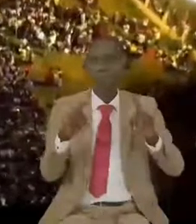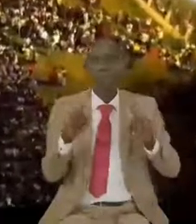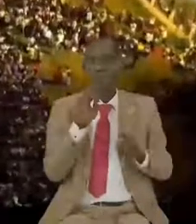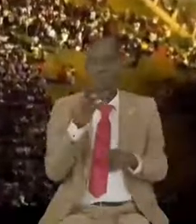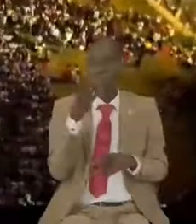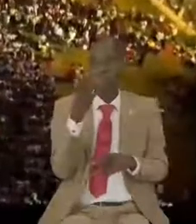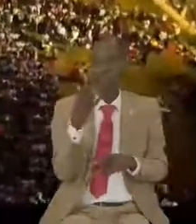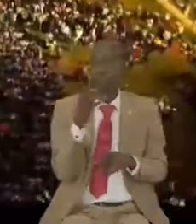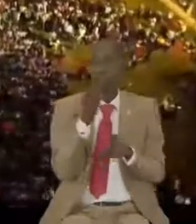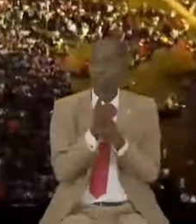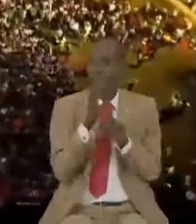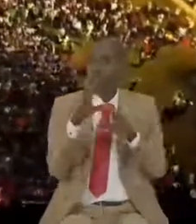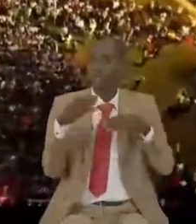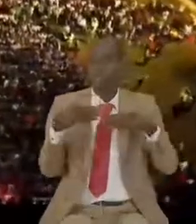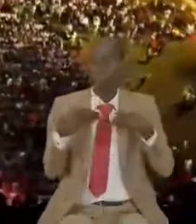listening.